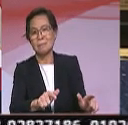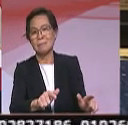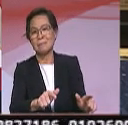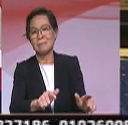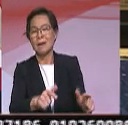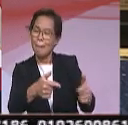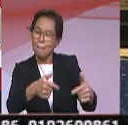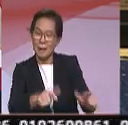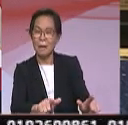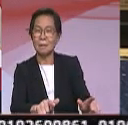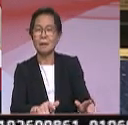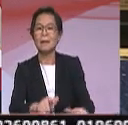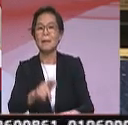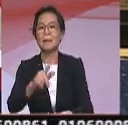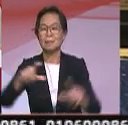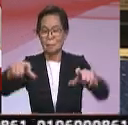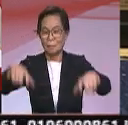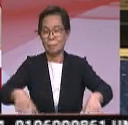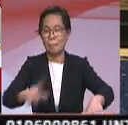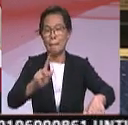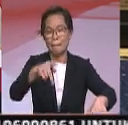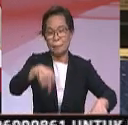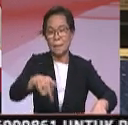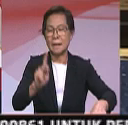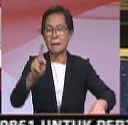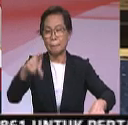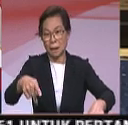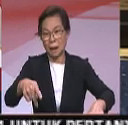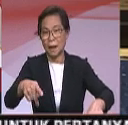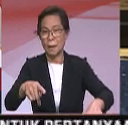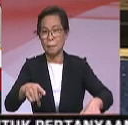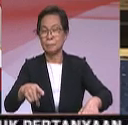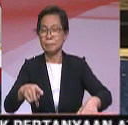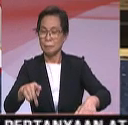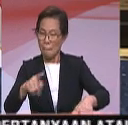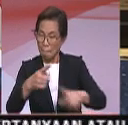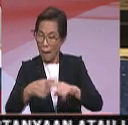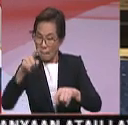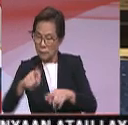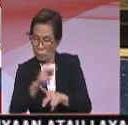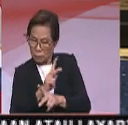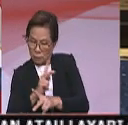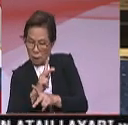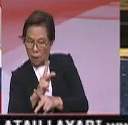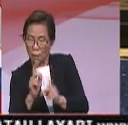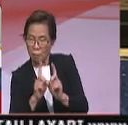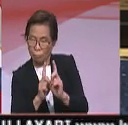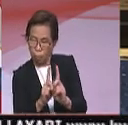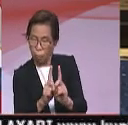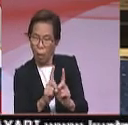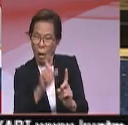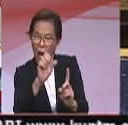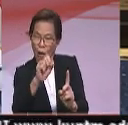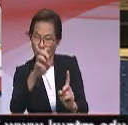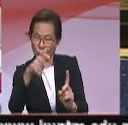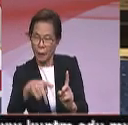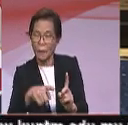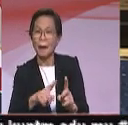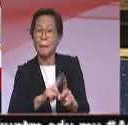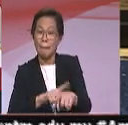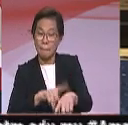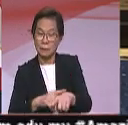di kawasan PKP pada tahap berjaga-jaga. Patuhi SOP ketika berada